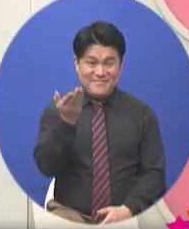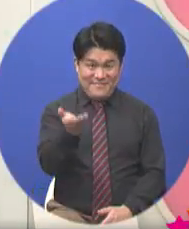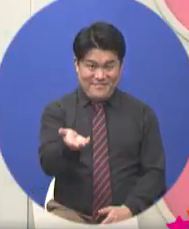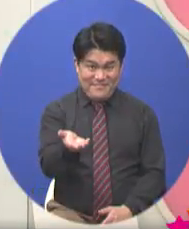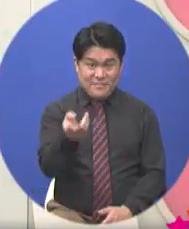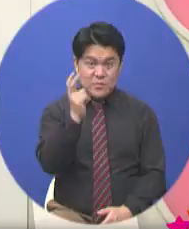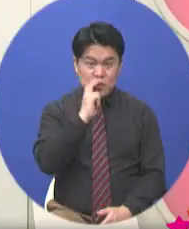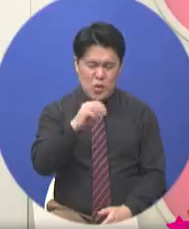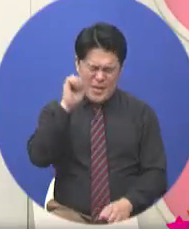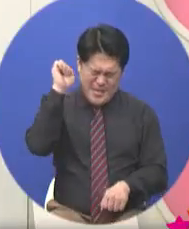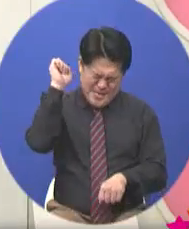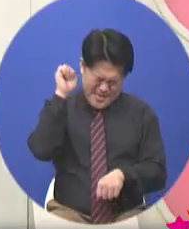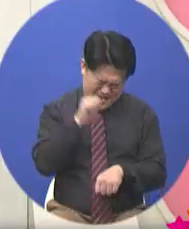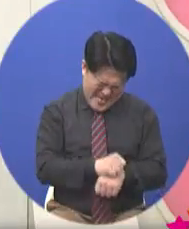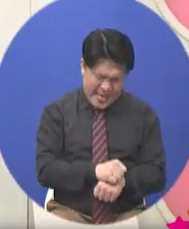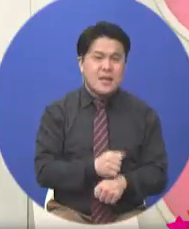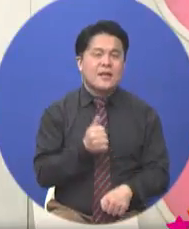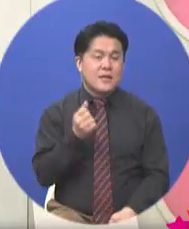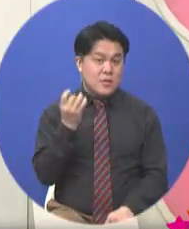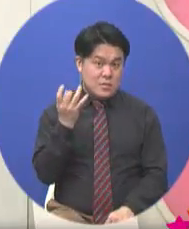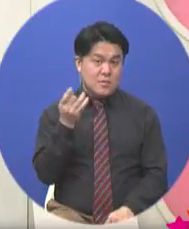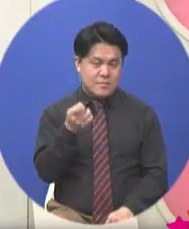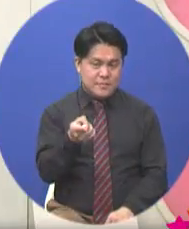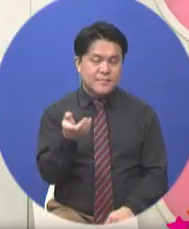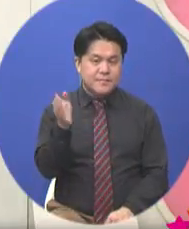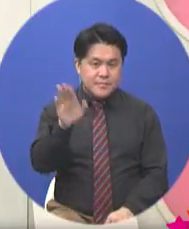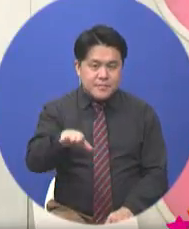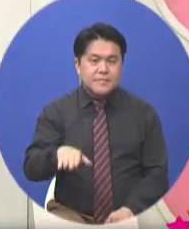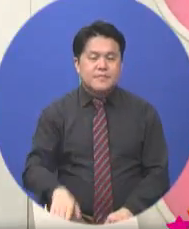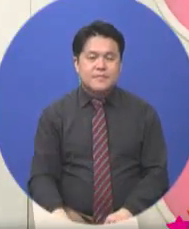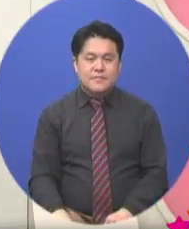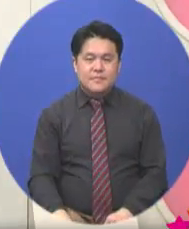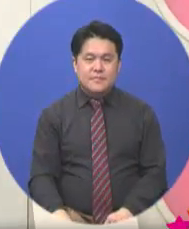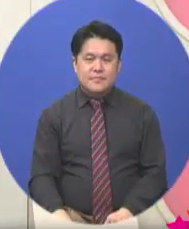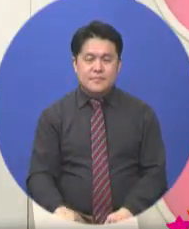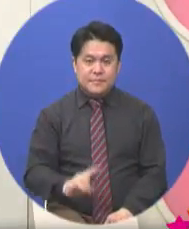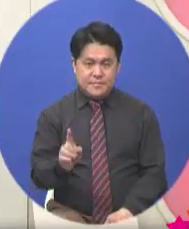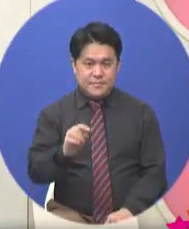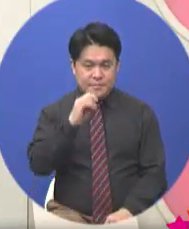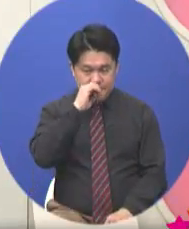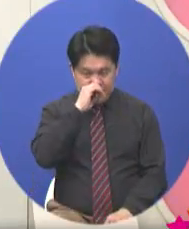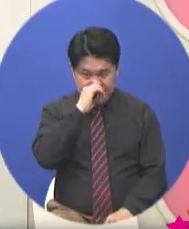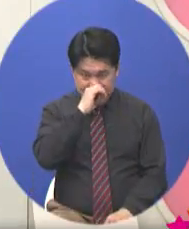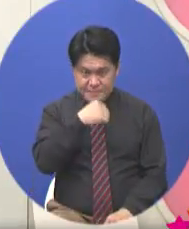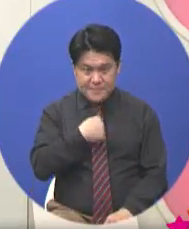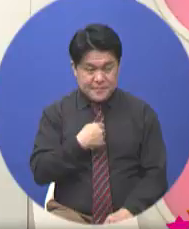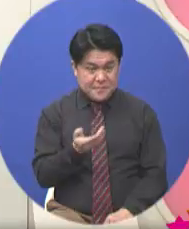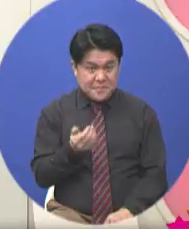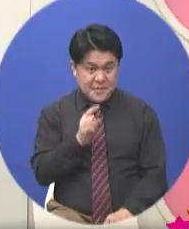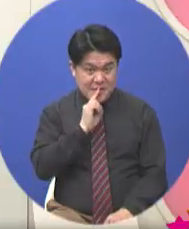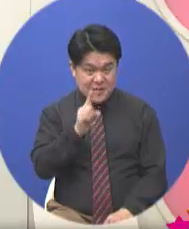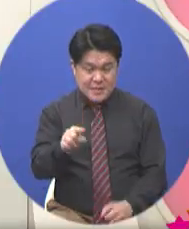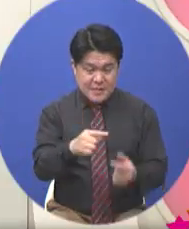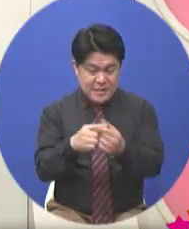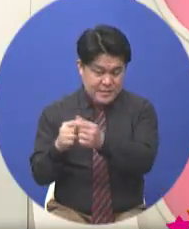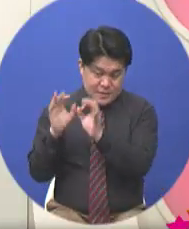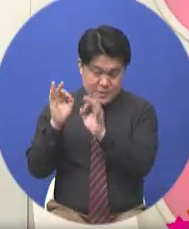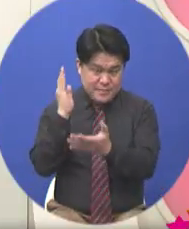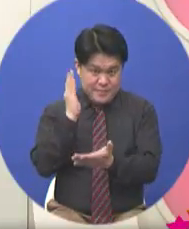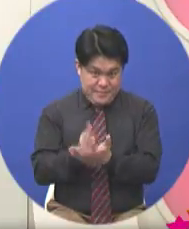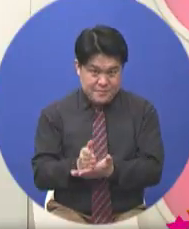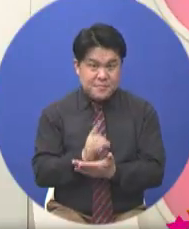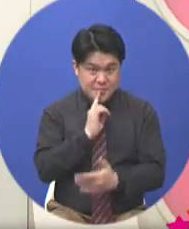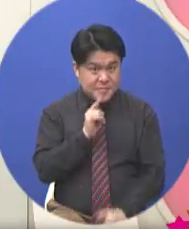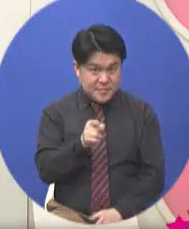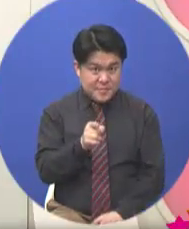어머님이 노래를 잘 부르시는 분이에요. 맞아요. 그런데 네. 이 어머님이 제가 자막을 따라